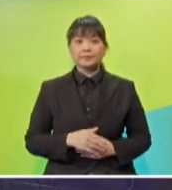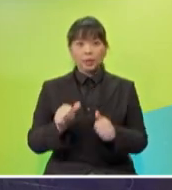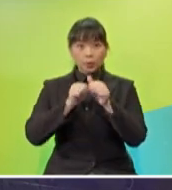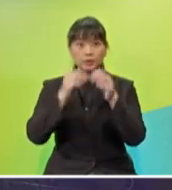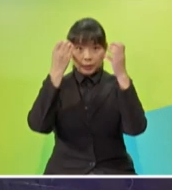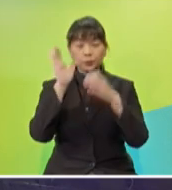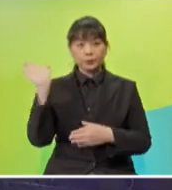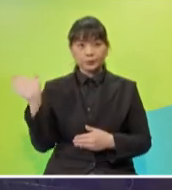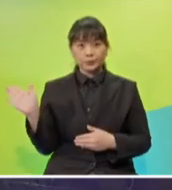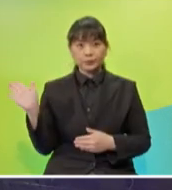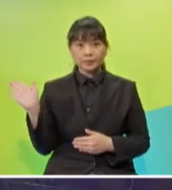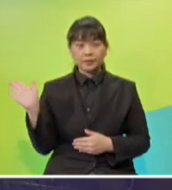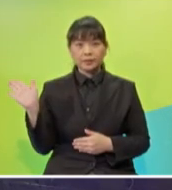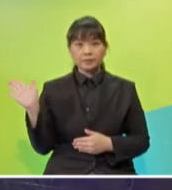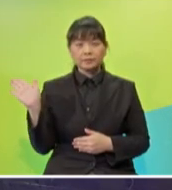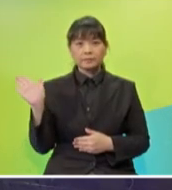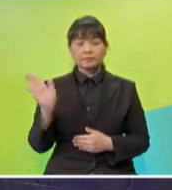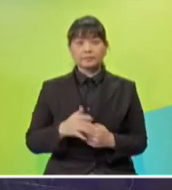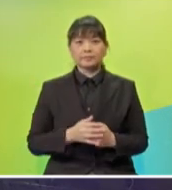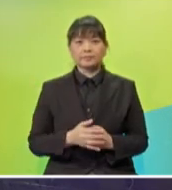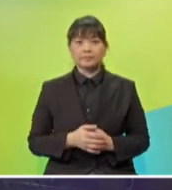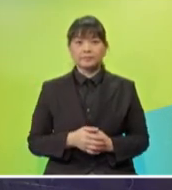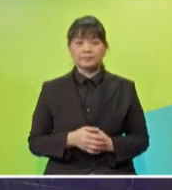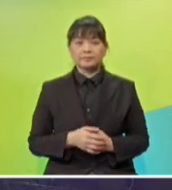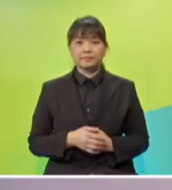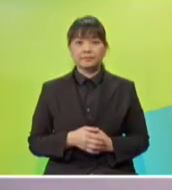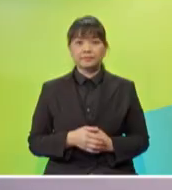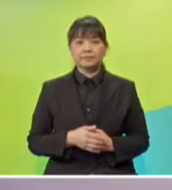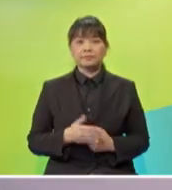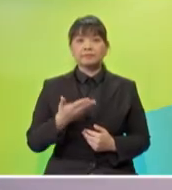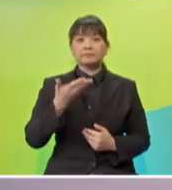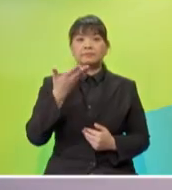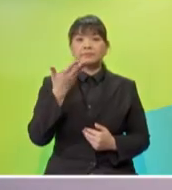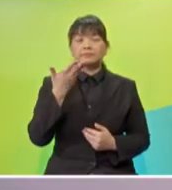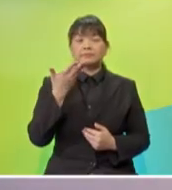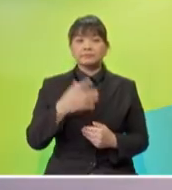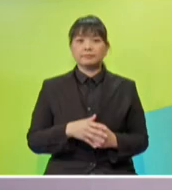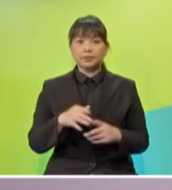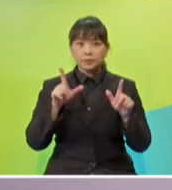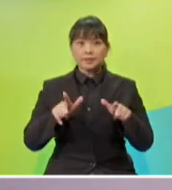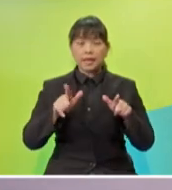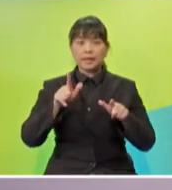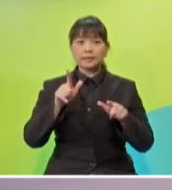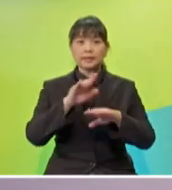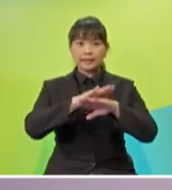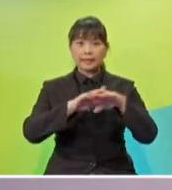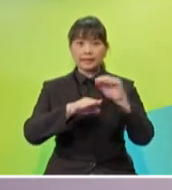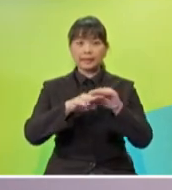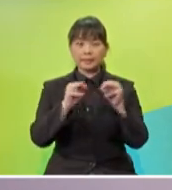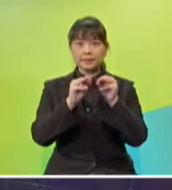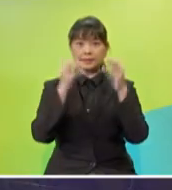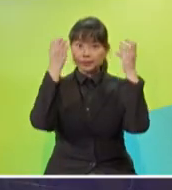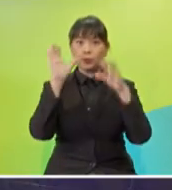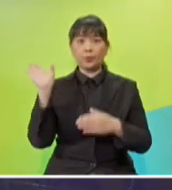Buka kaki sedikit nah gitu Tarik nafas tangan naik sedikit